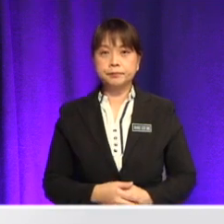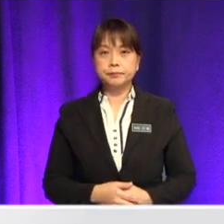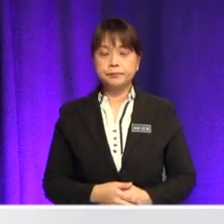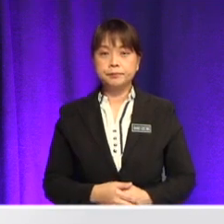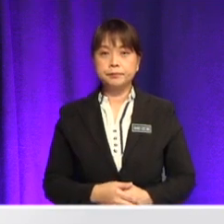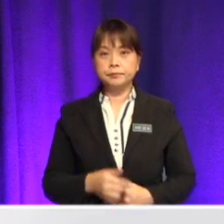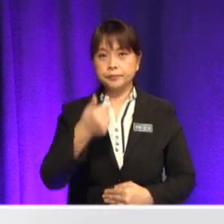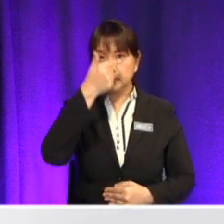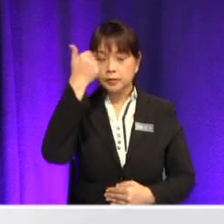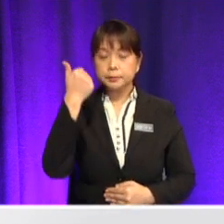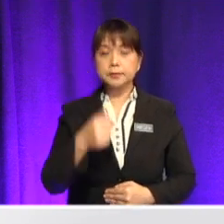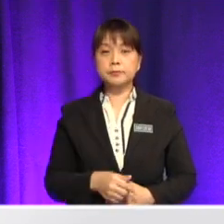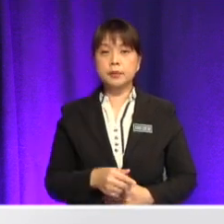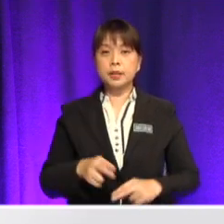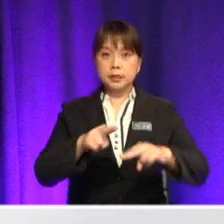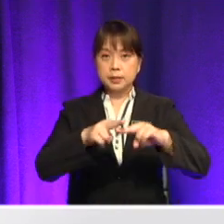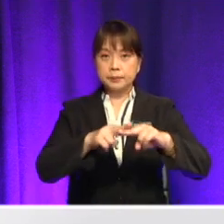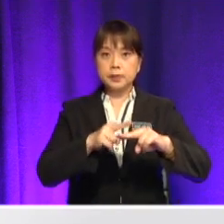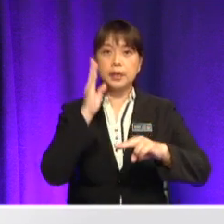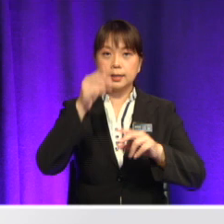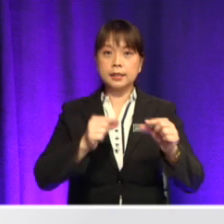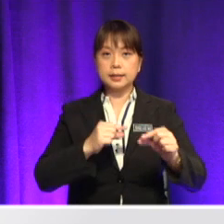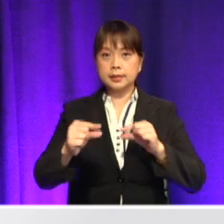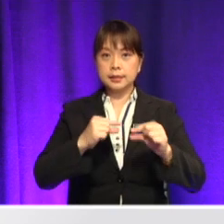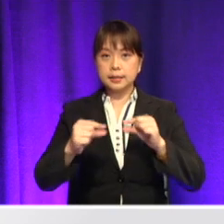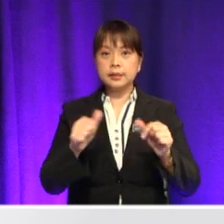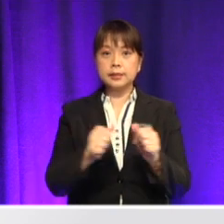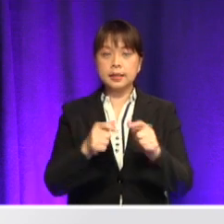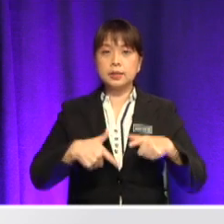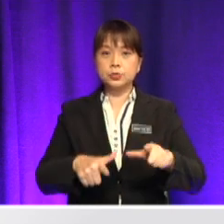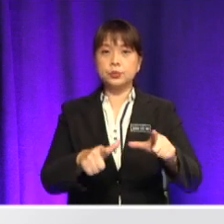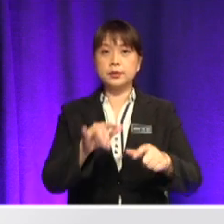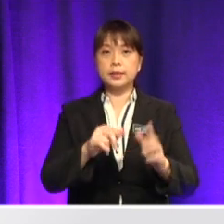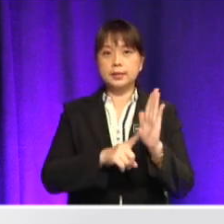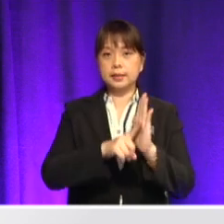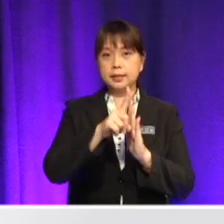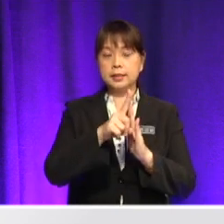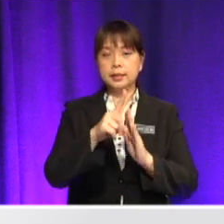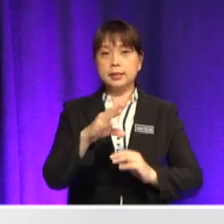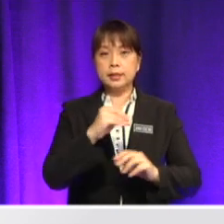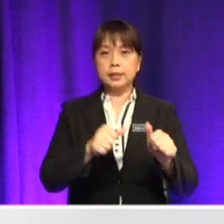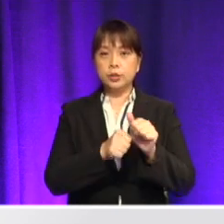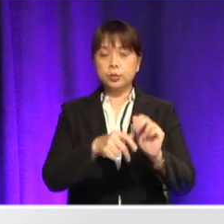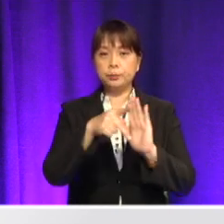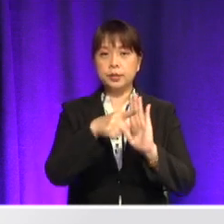sebab kereta api akan bergerak dengan satu hal laju yang tinggi dan mengikuti